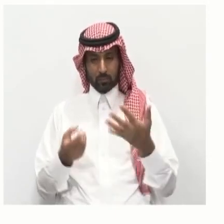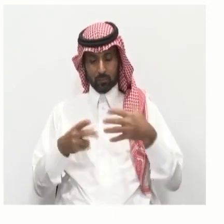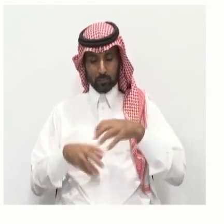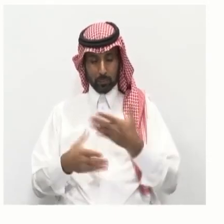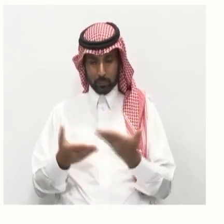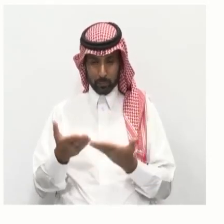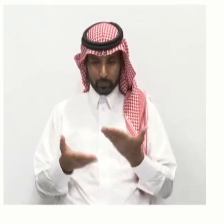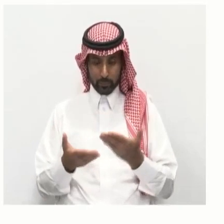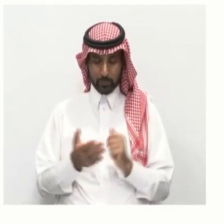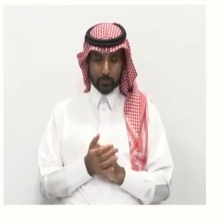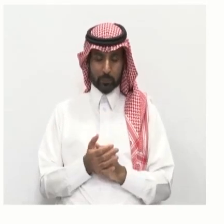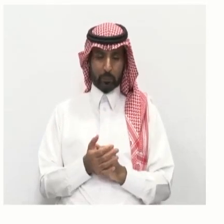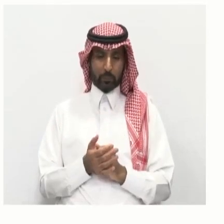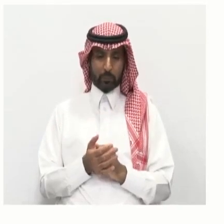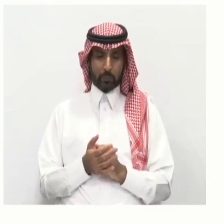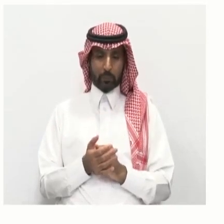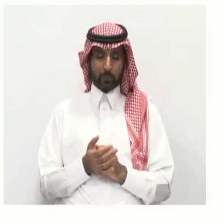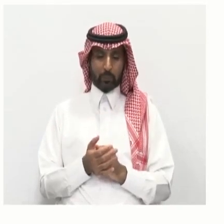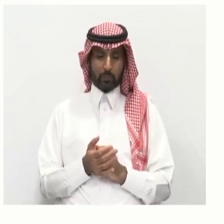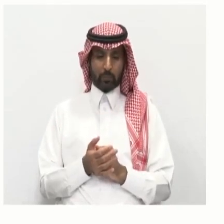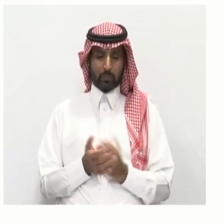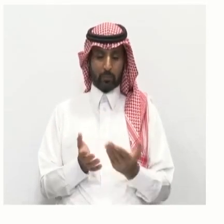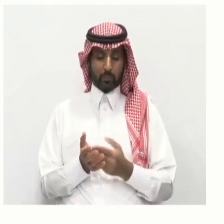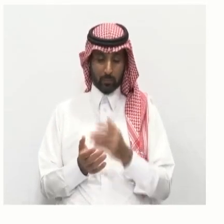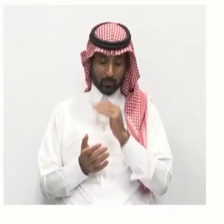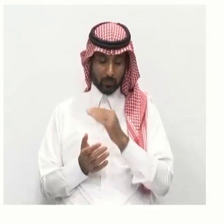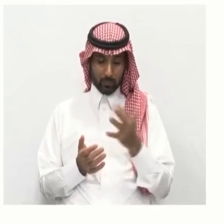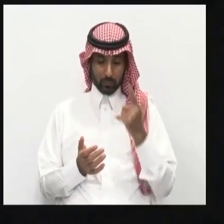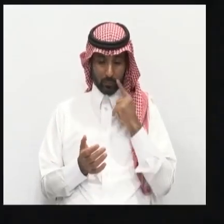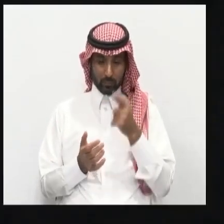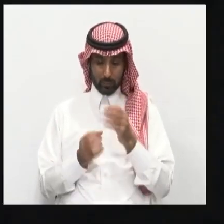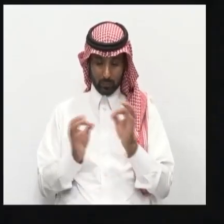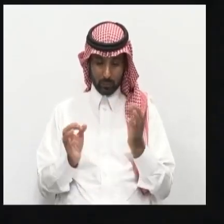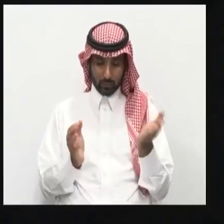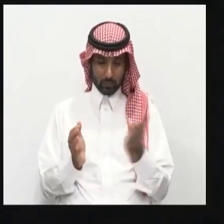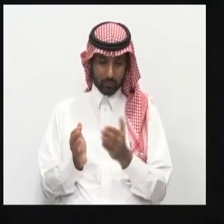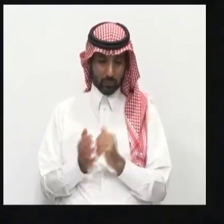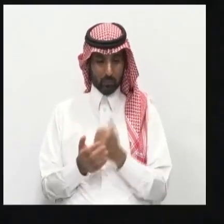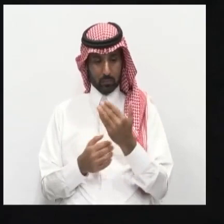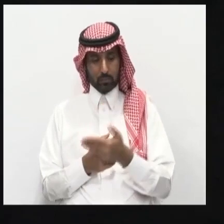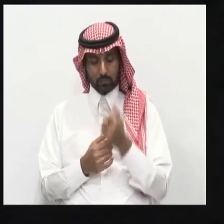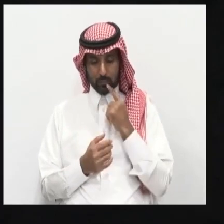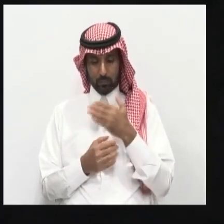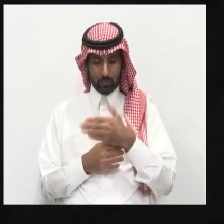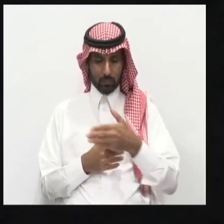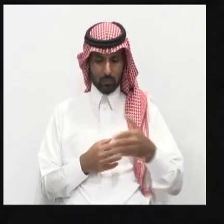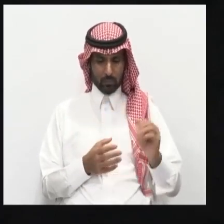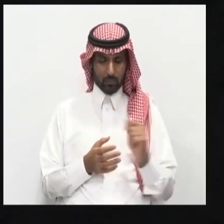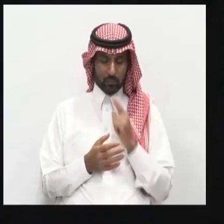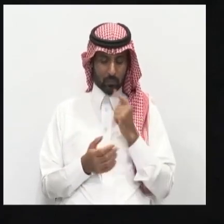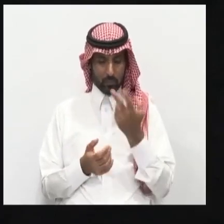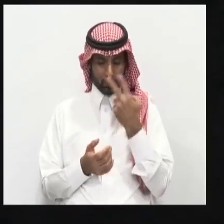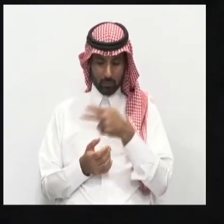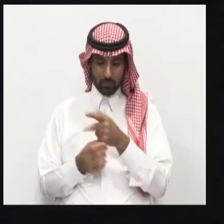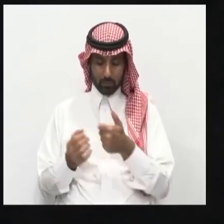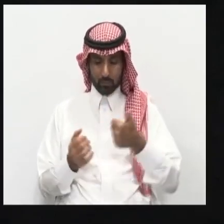وزناها وبعد ذلك وجدنا المعادله الايونيه الكامله واستثني هنا بعد ذلك الايون